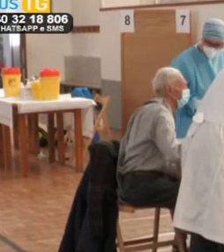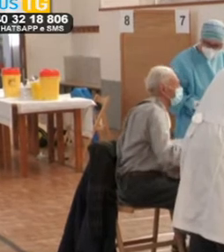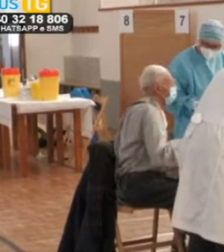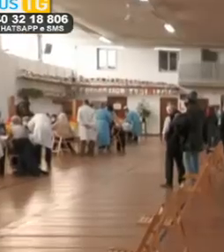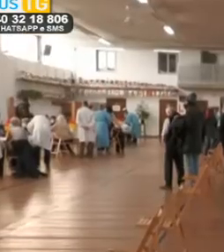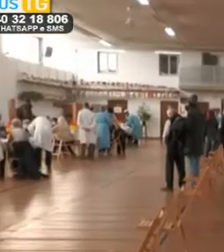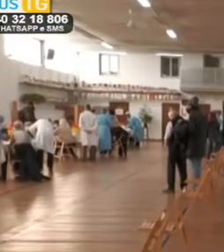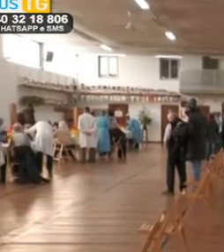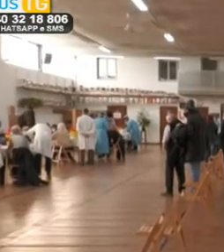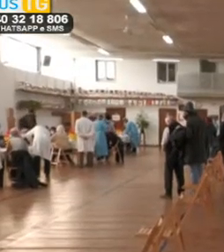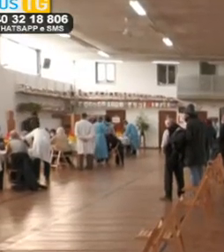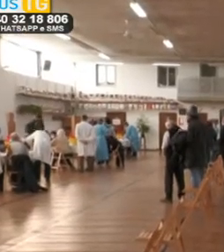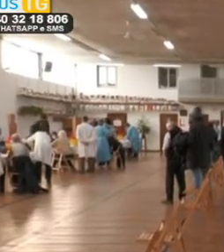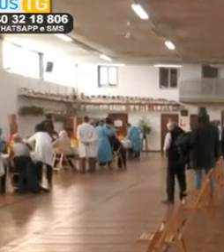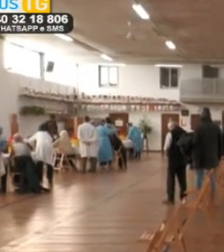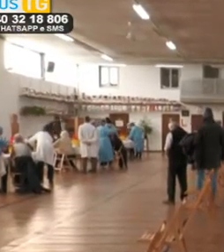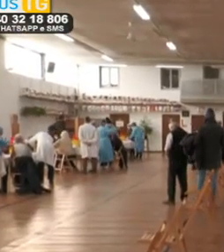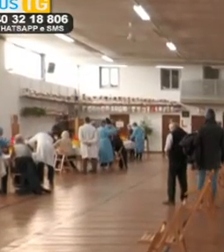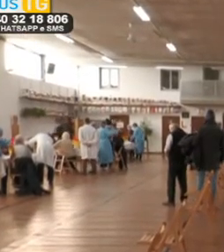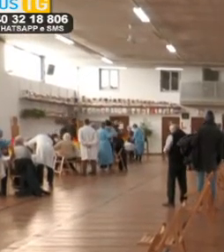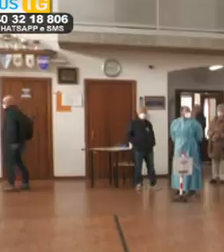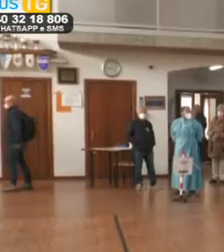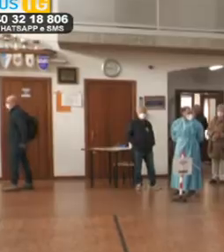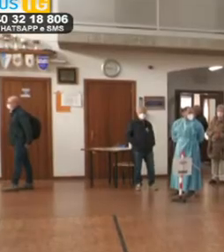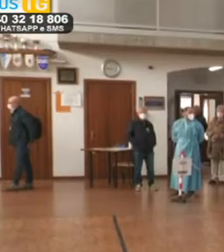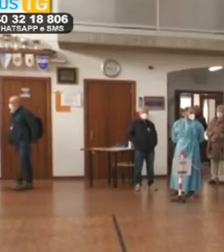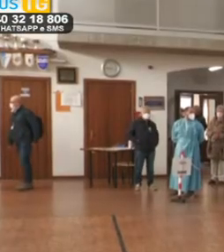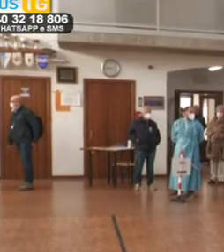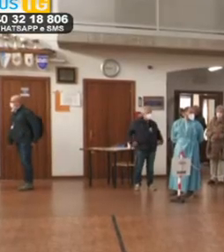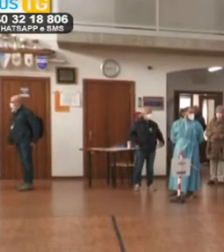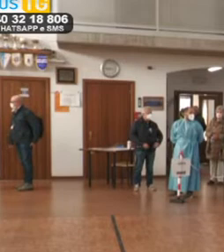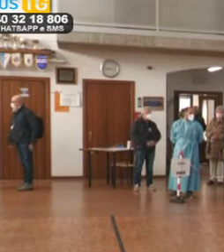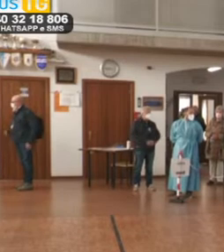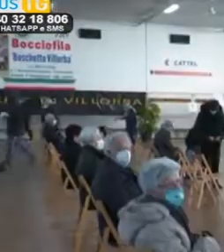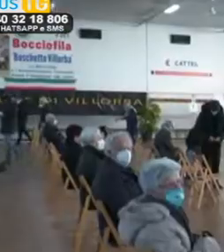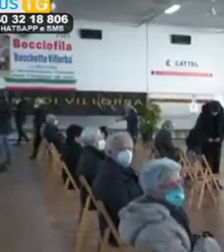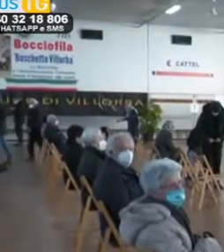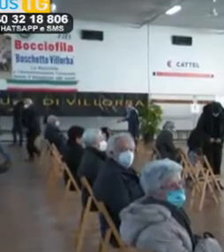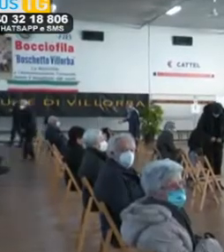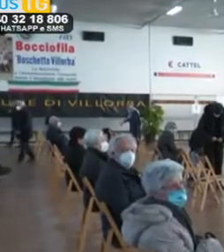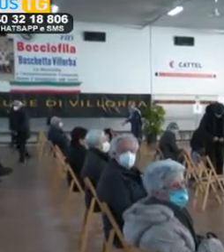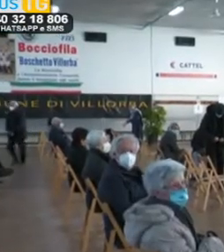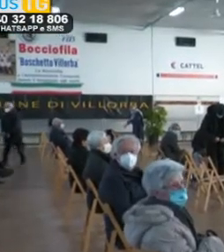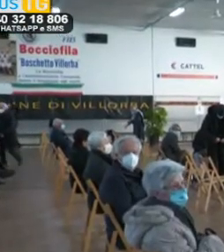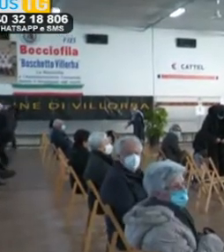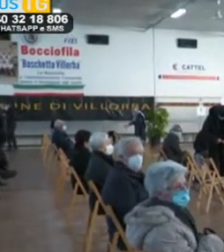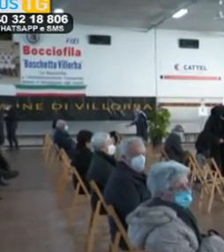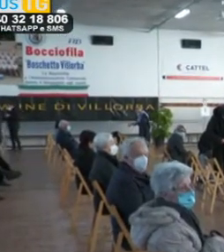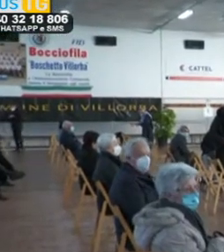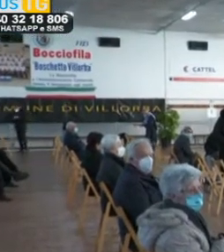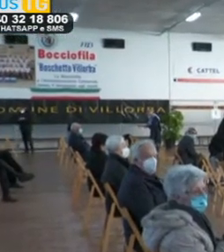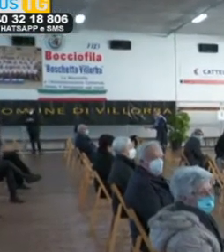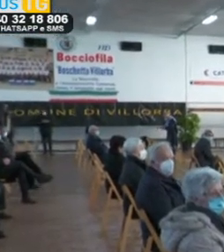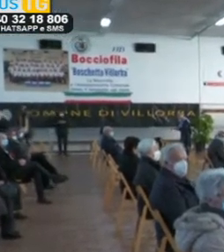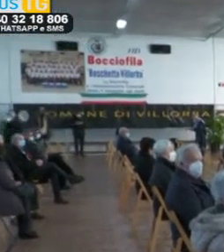carenza di dosi, spinge l'acceleratore sulla vaccinazione degli over 80. Vicenza riuscirà a concludere la campagna il 15, dice il